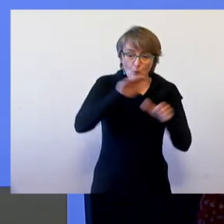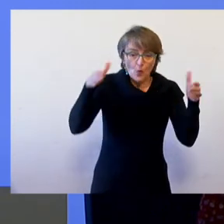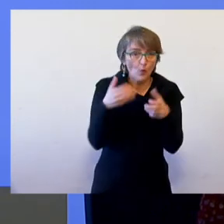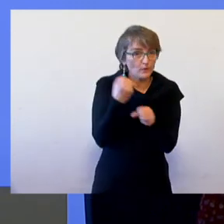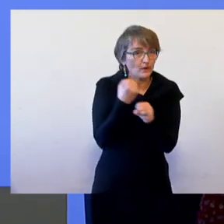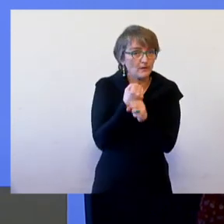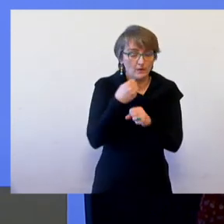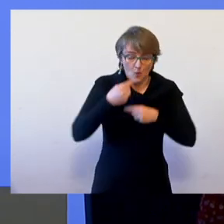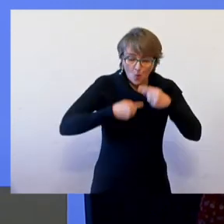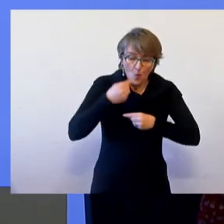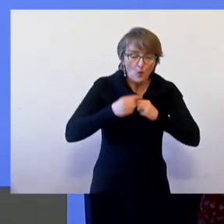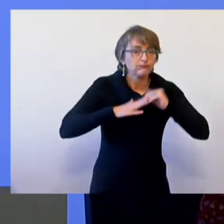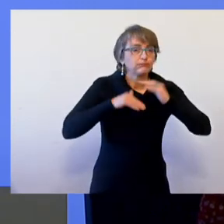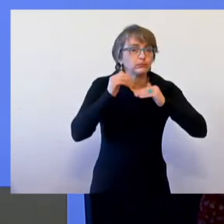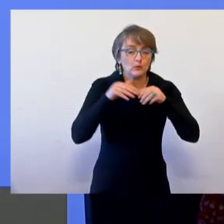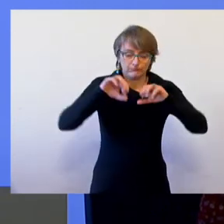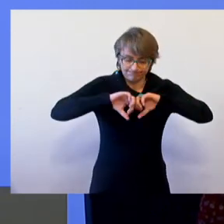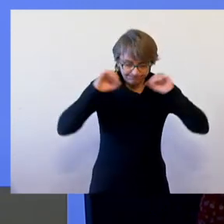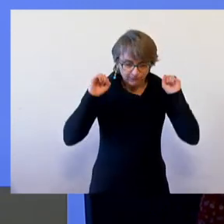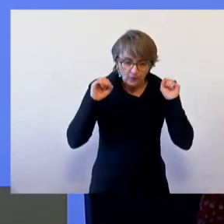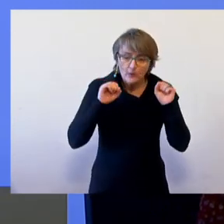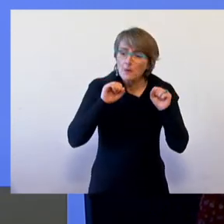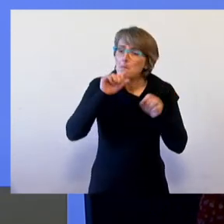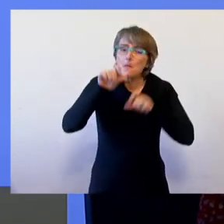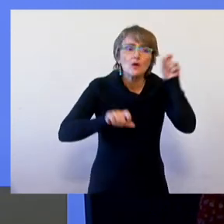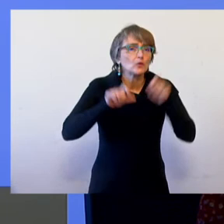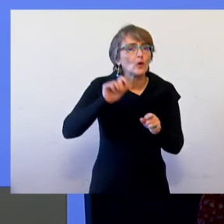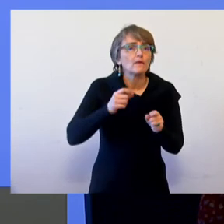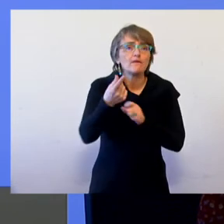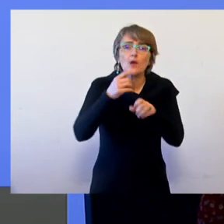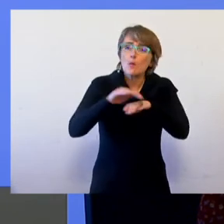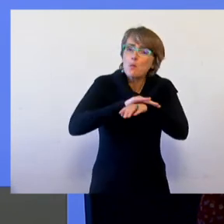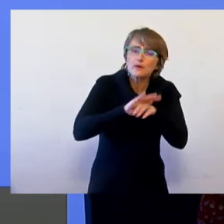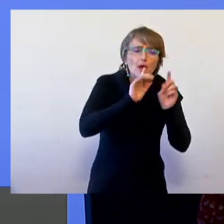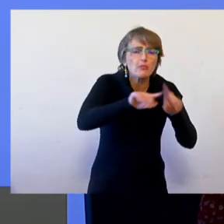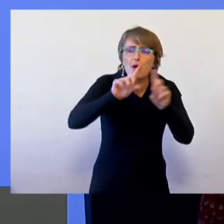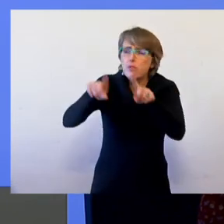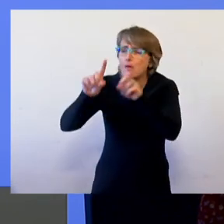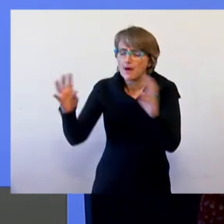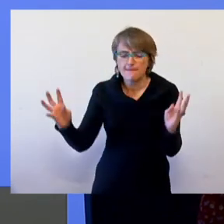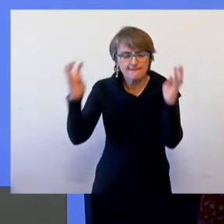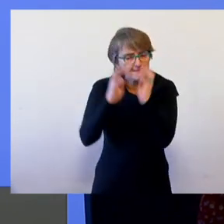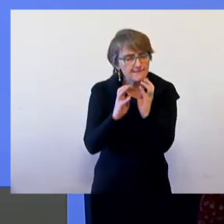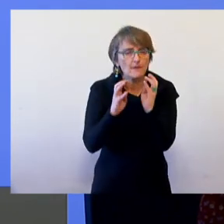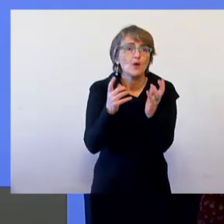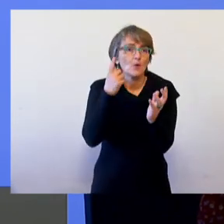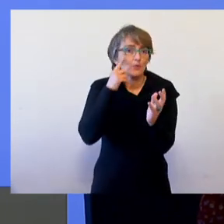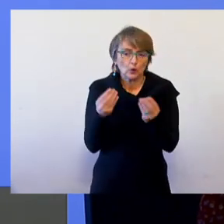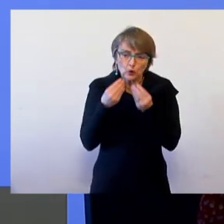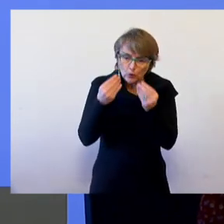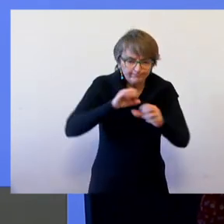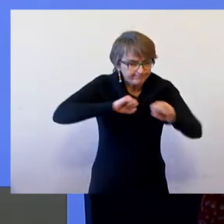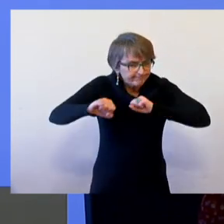des composantes du conseil municipal pour mieux agir pour l'inscription sur les listes électorales, pour que nous puissions